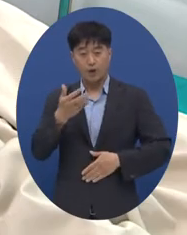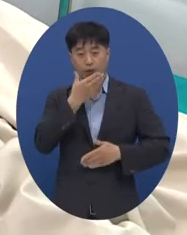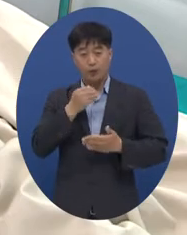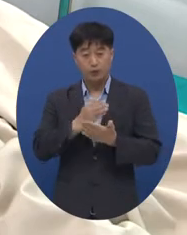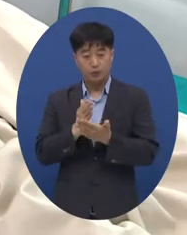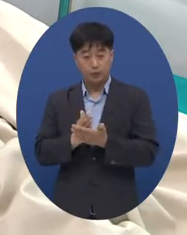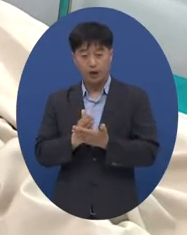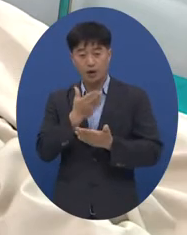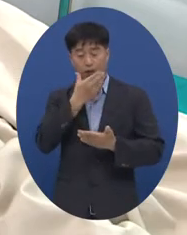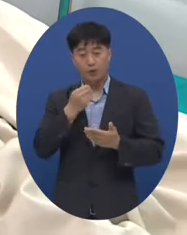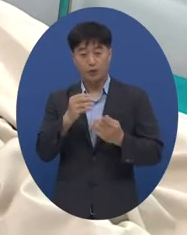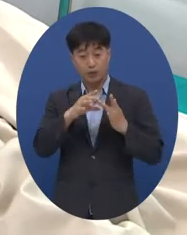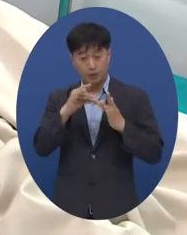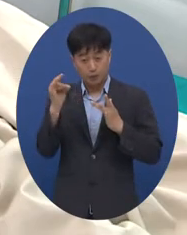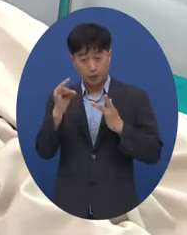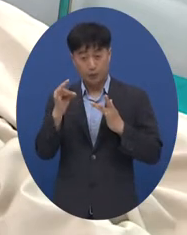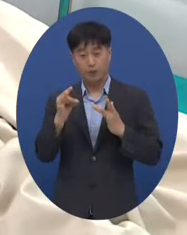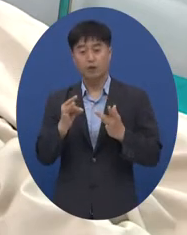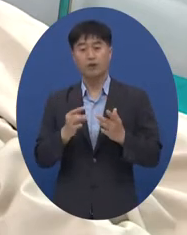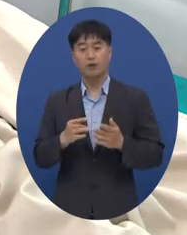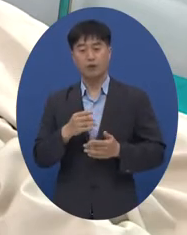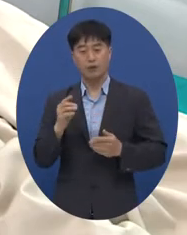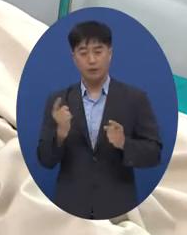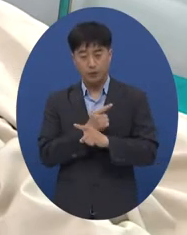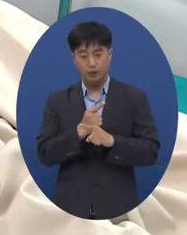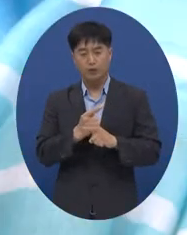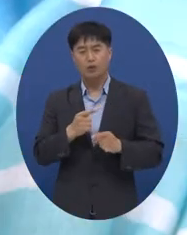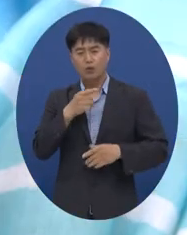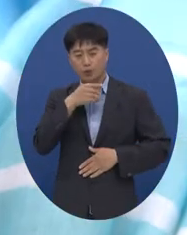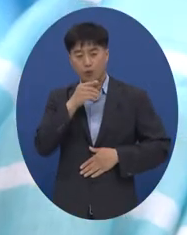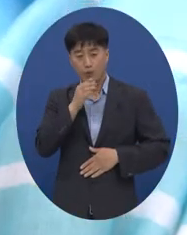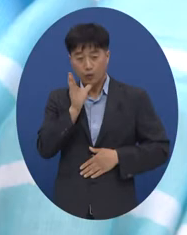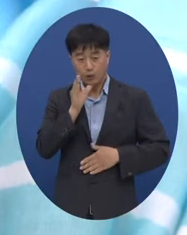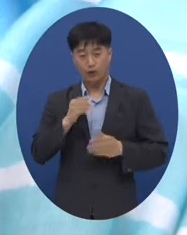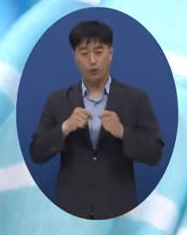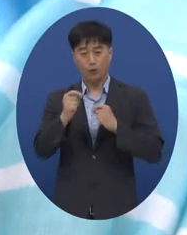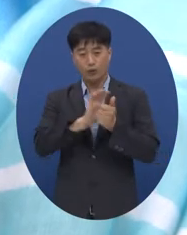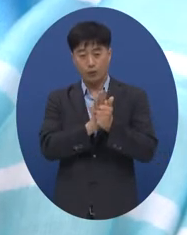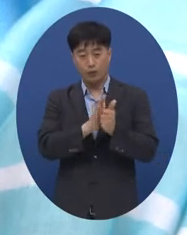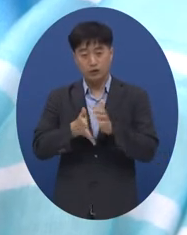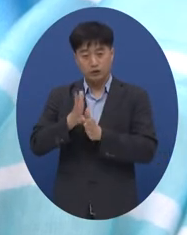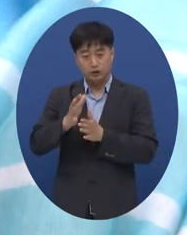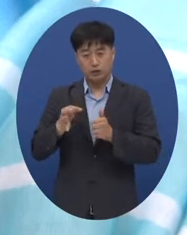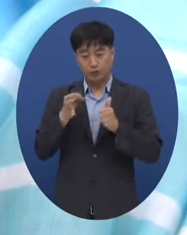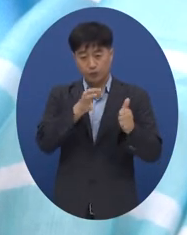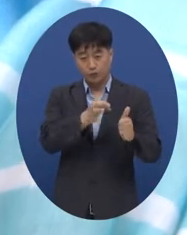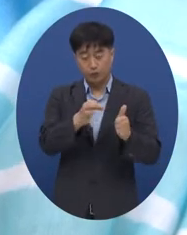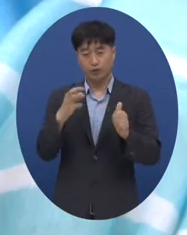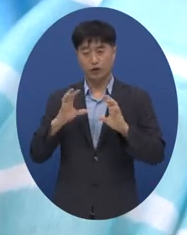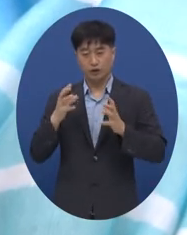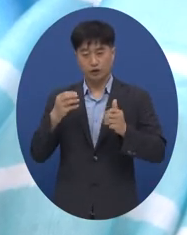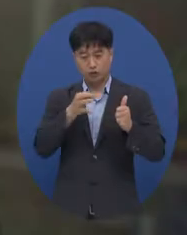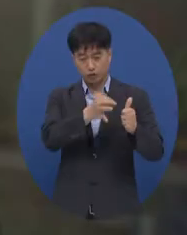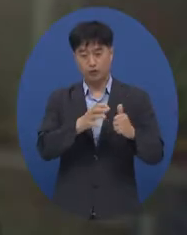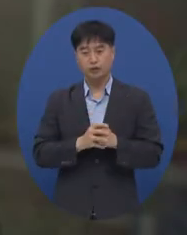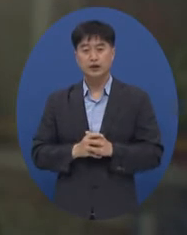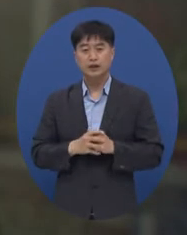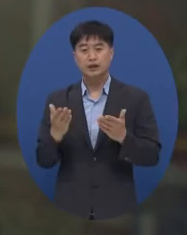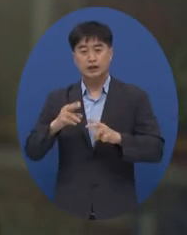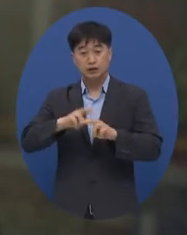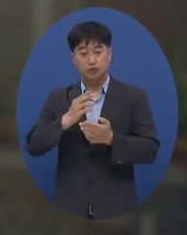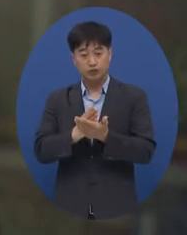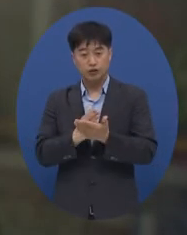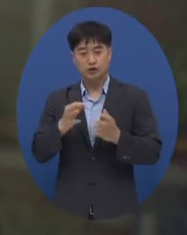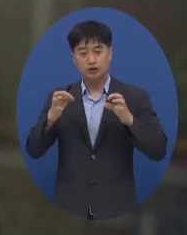분야에는 복지 대상자 선정 기준 개선과 노인 장기 요양시설 및 재가급여 부담금 국비 지원 등이 담겼습니다.